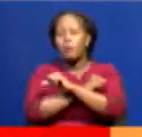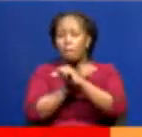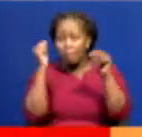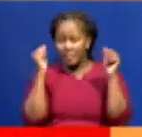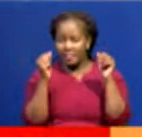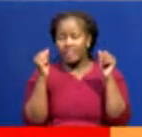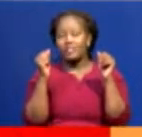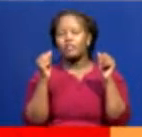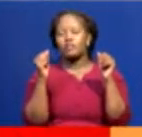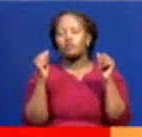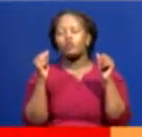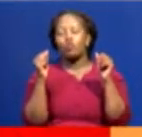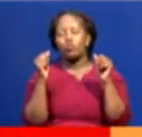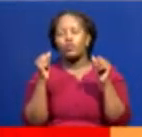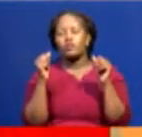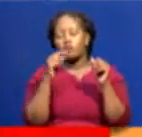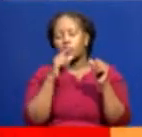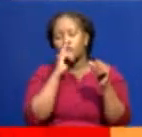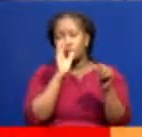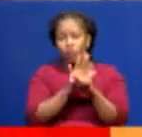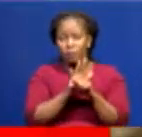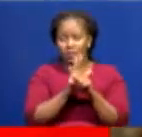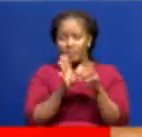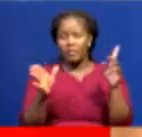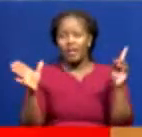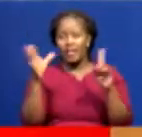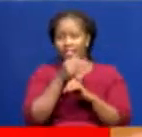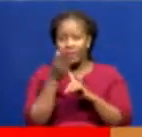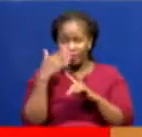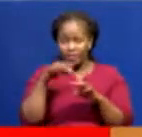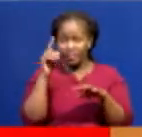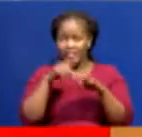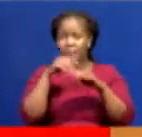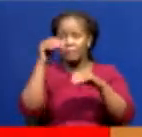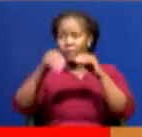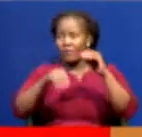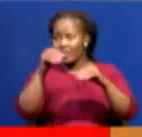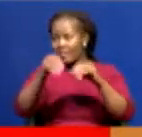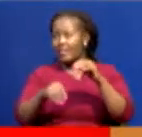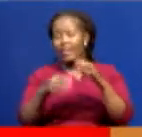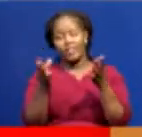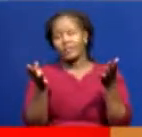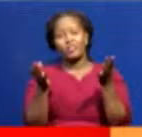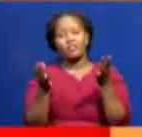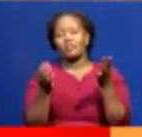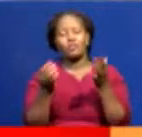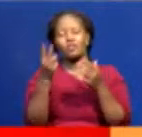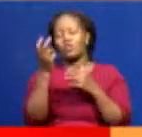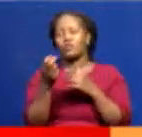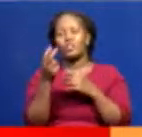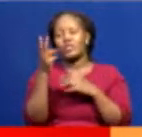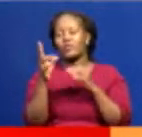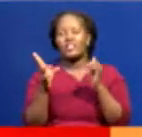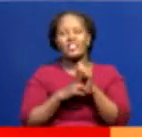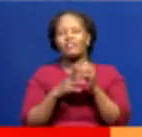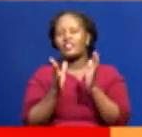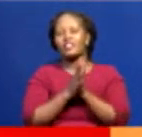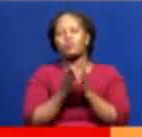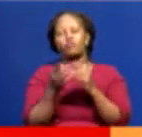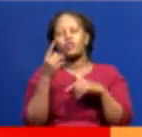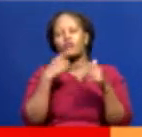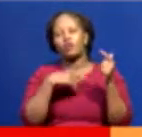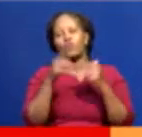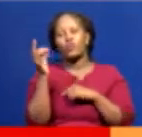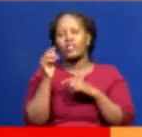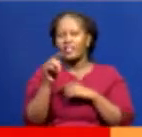ambayo alipatiana kwa Wakenya wakati wa uchaguzi, then mambo yao itakuwa kidogo itasambaratika.